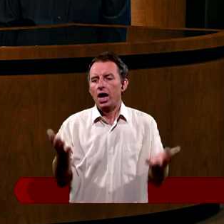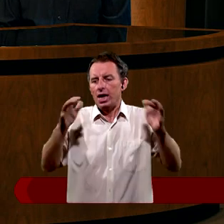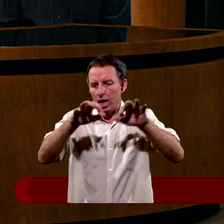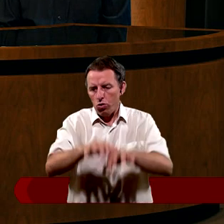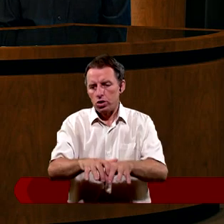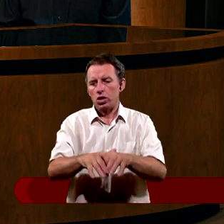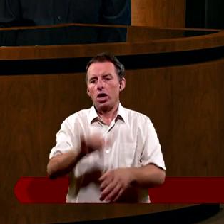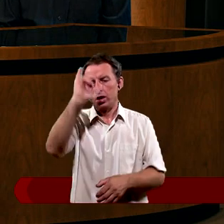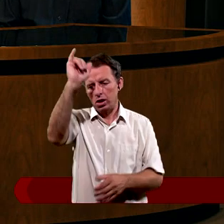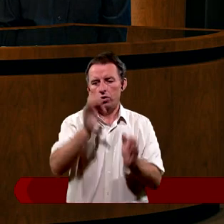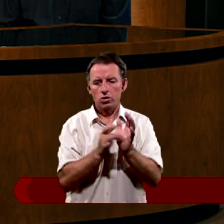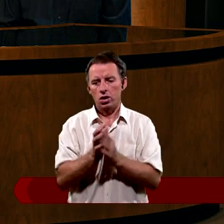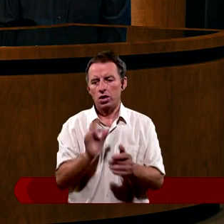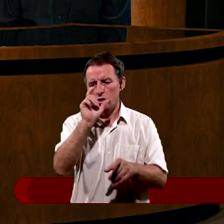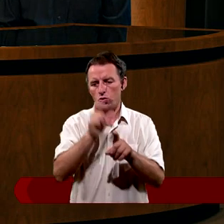Jego słowo.